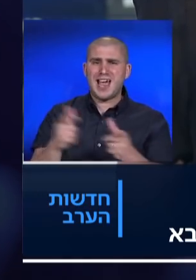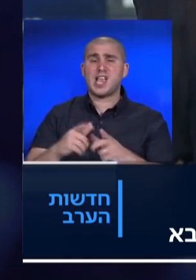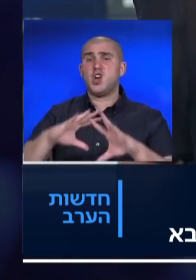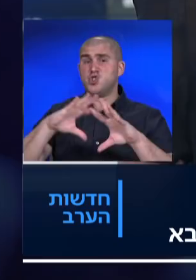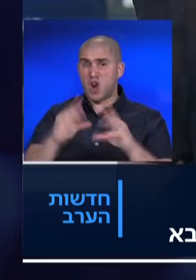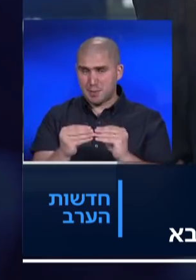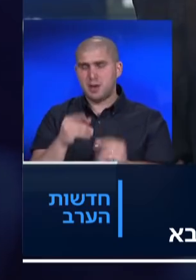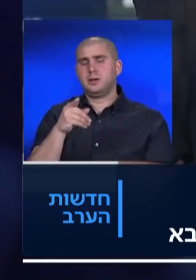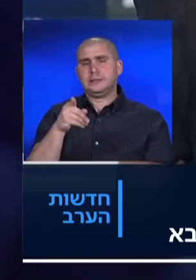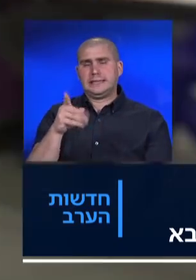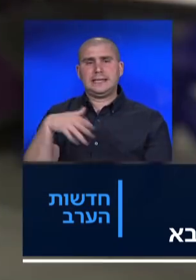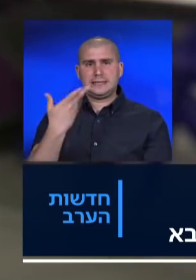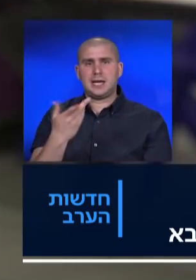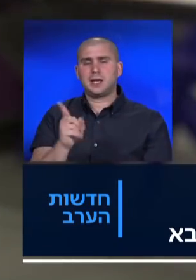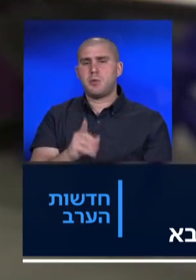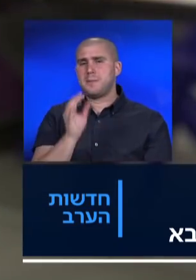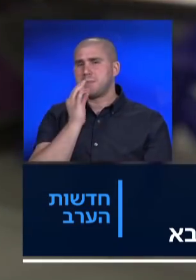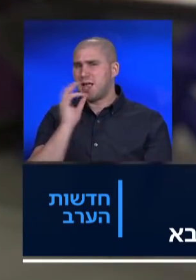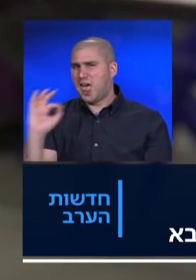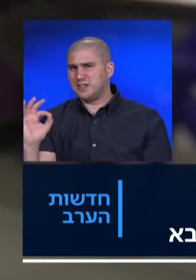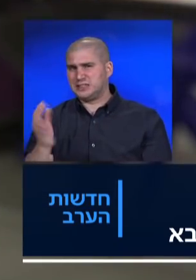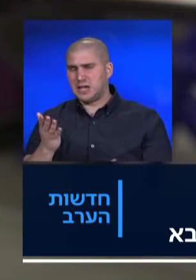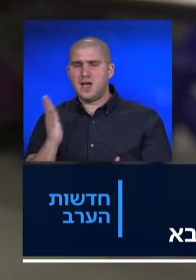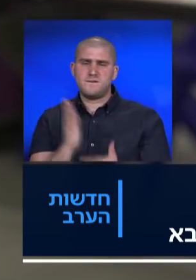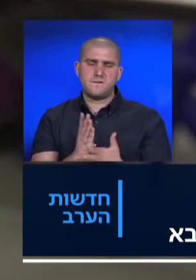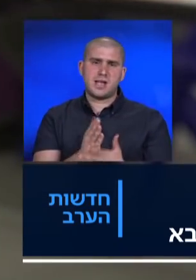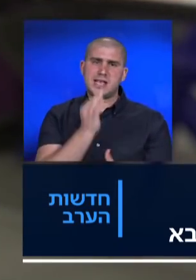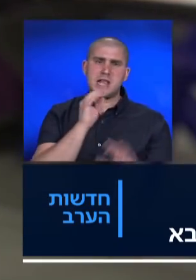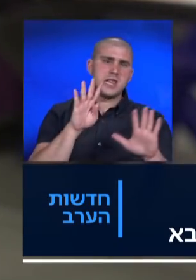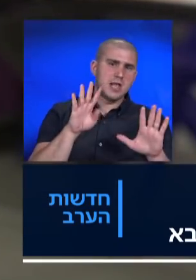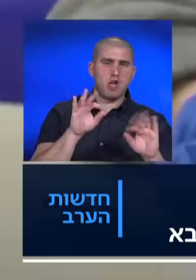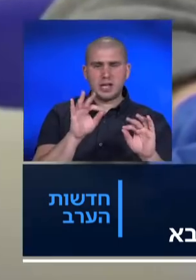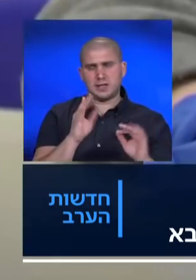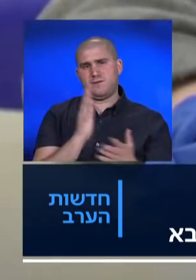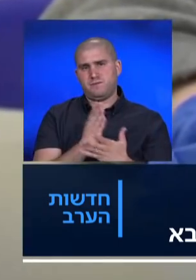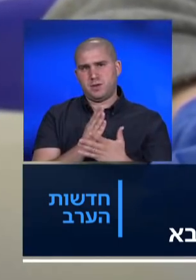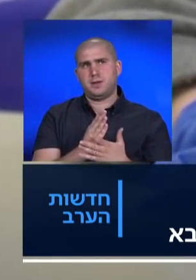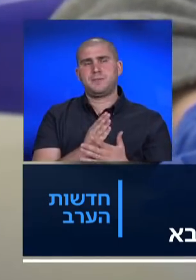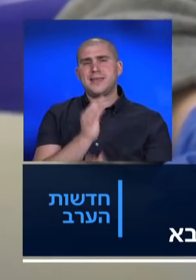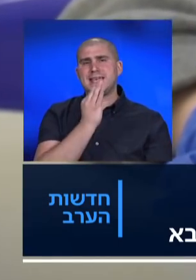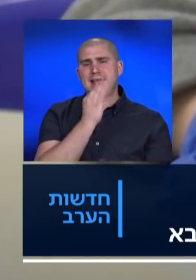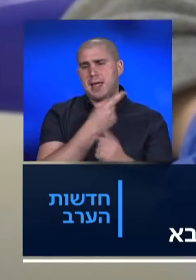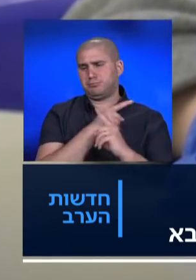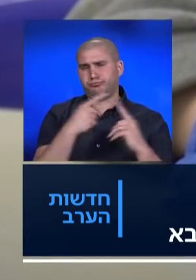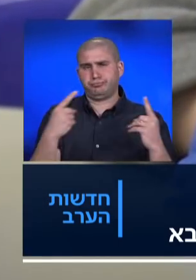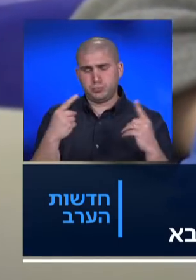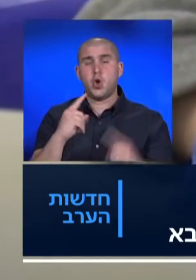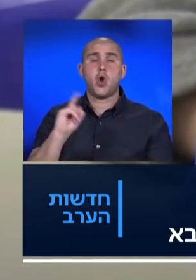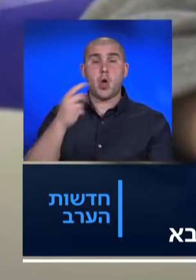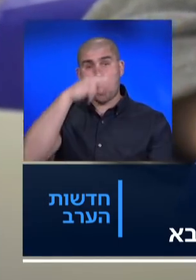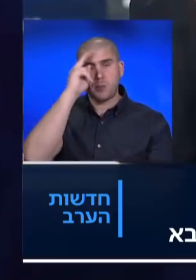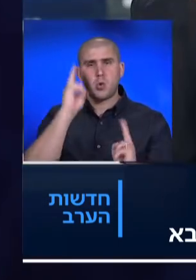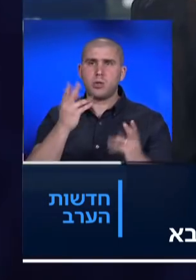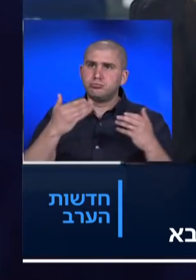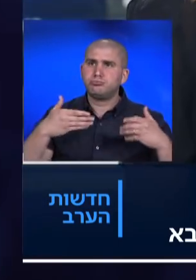יהיה מלידה ועד גיל 9-10 כגילאים, שכל ההורים יוכלו לצאת למשק.